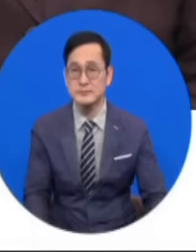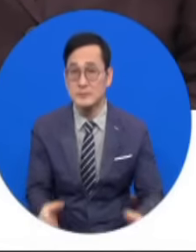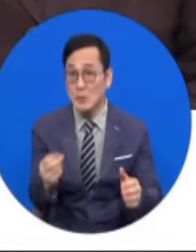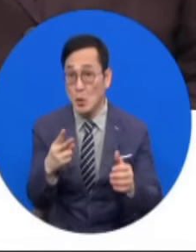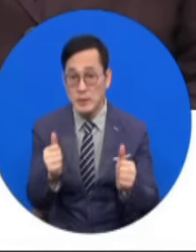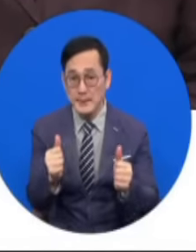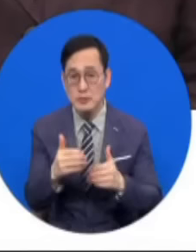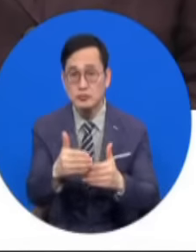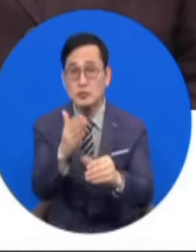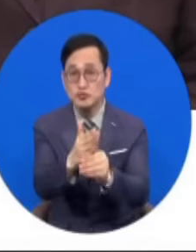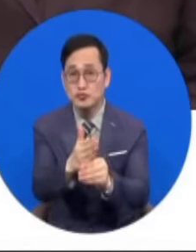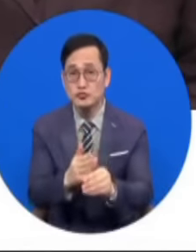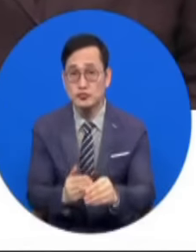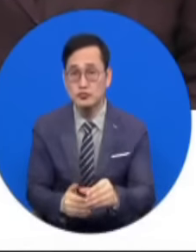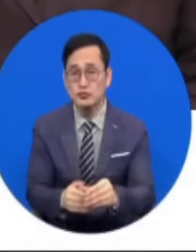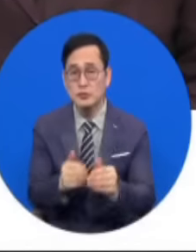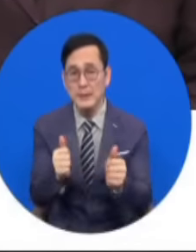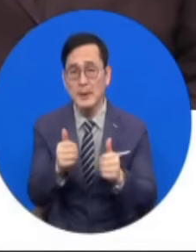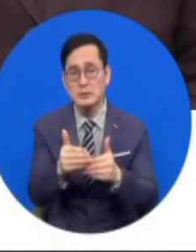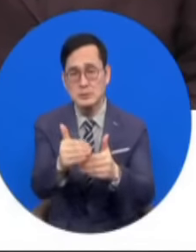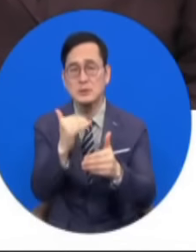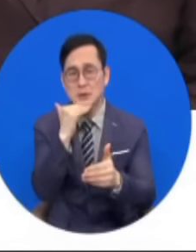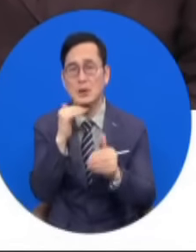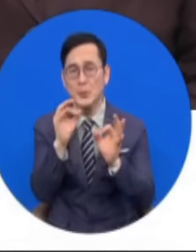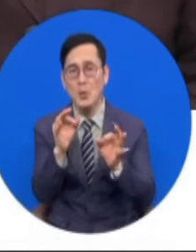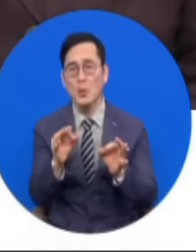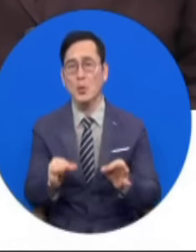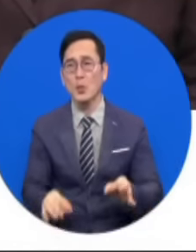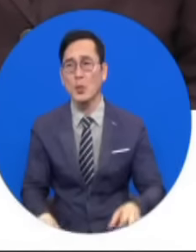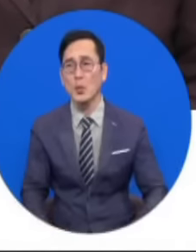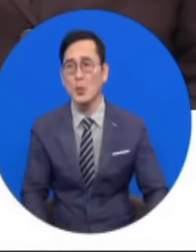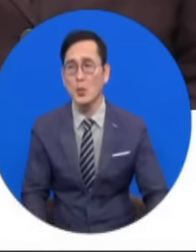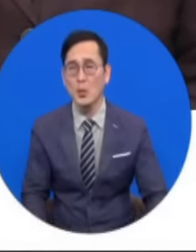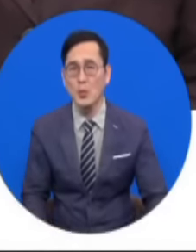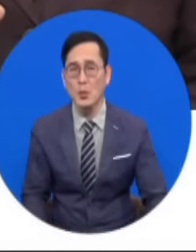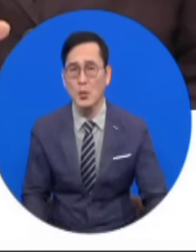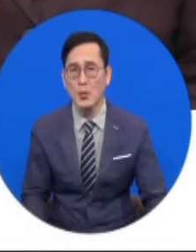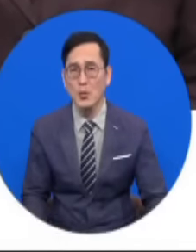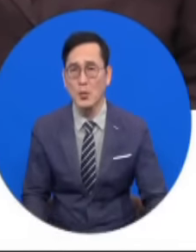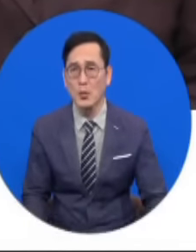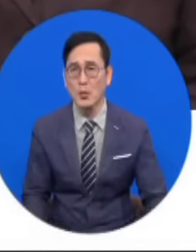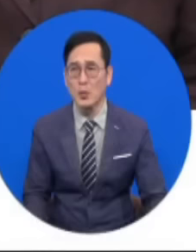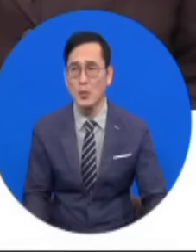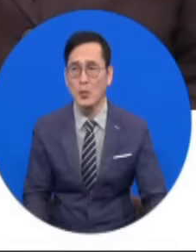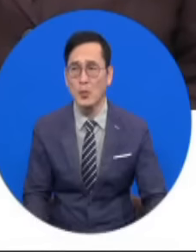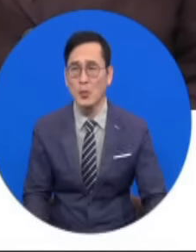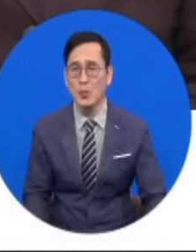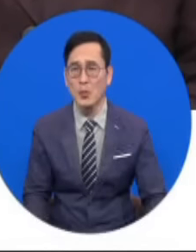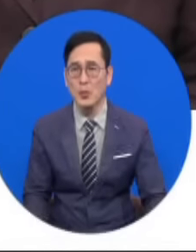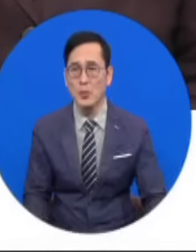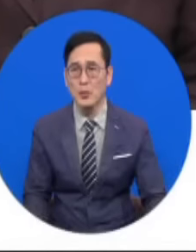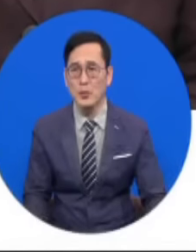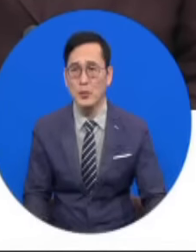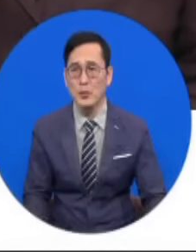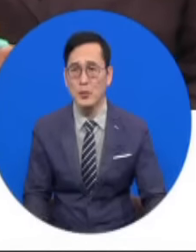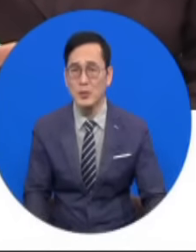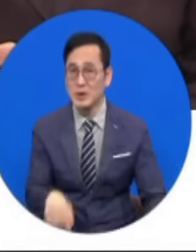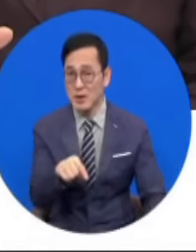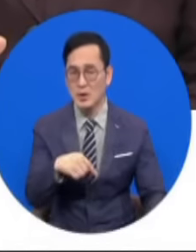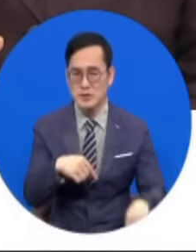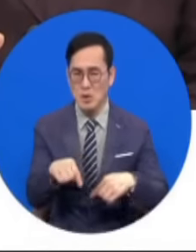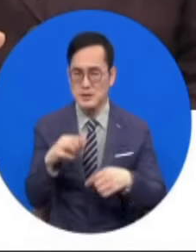중인 것들이니까 재판을 지켜보면서 용하님 말씀이 전 맞다고 생각합니다 왜냐면은 이거는 정치 탄압이고 그리고